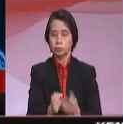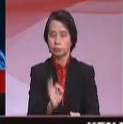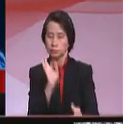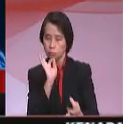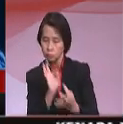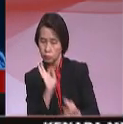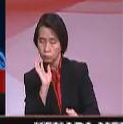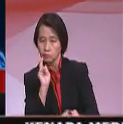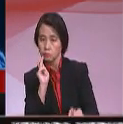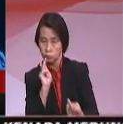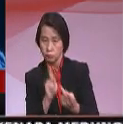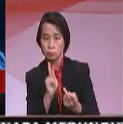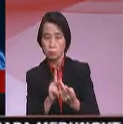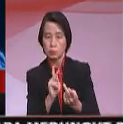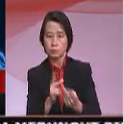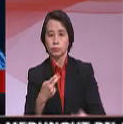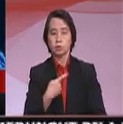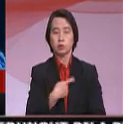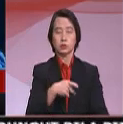berpatutan. Kita boleh